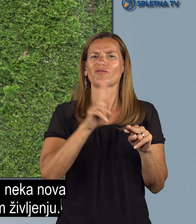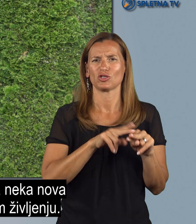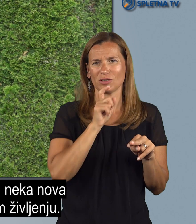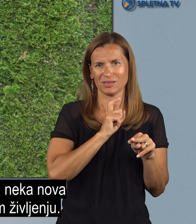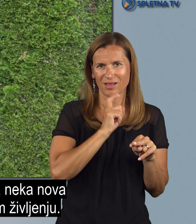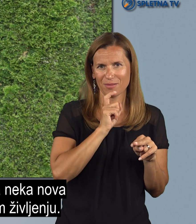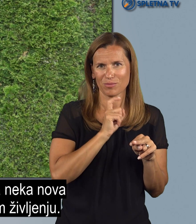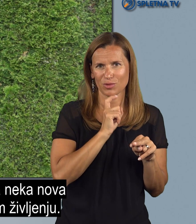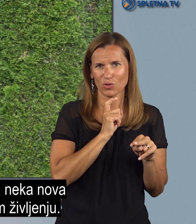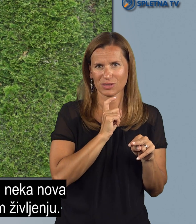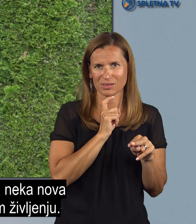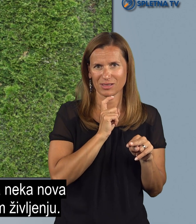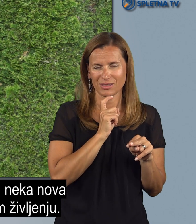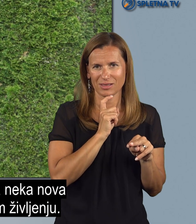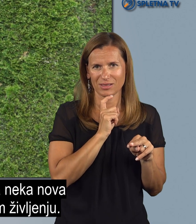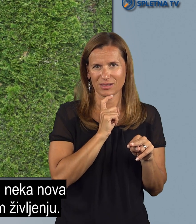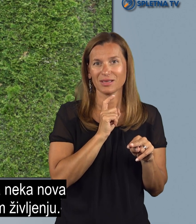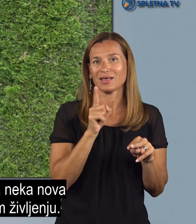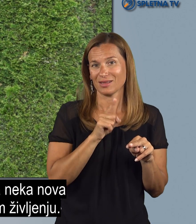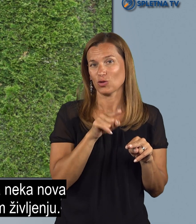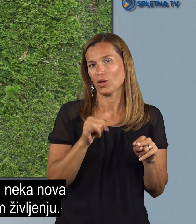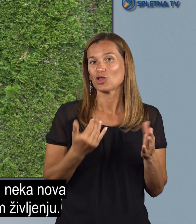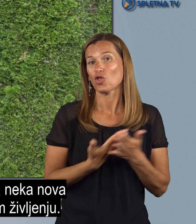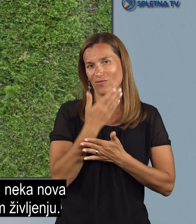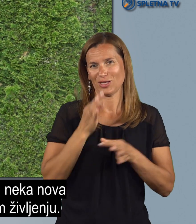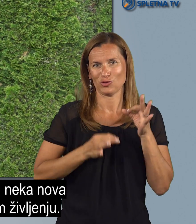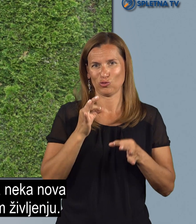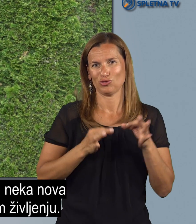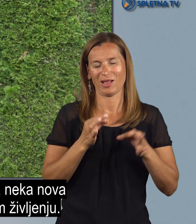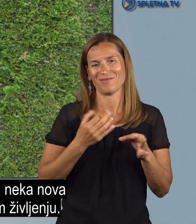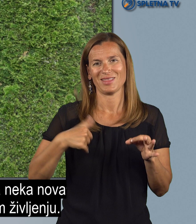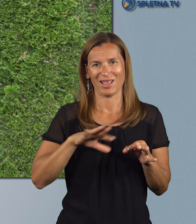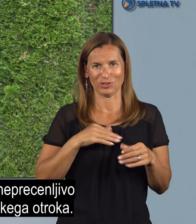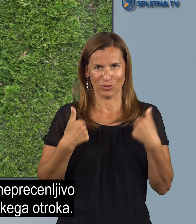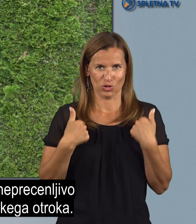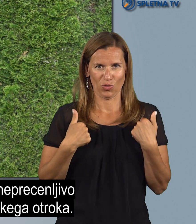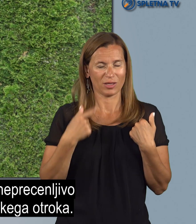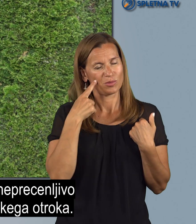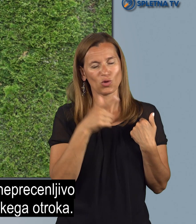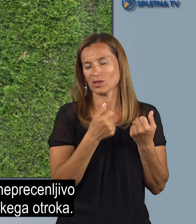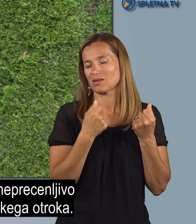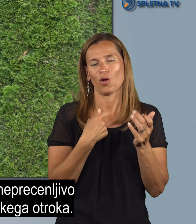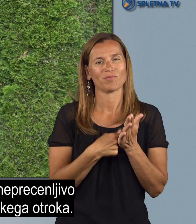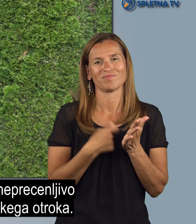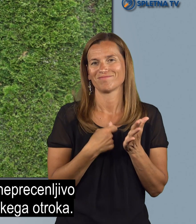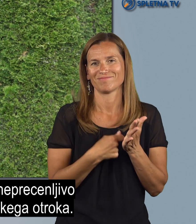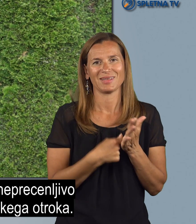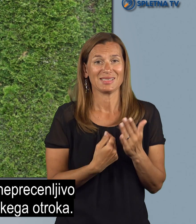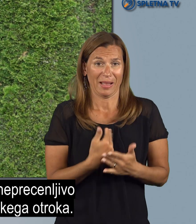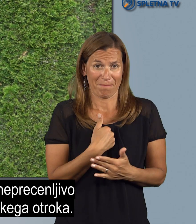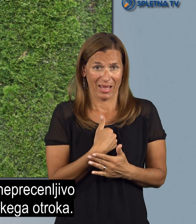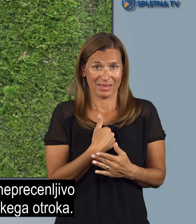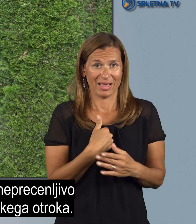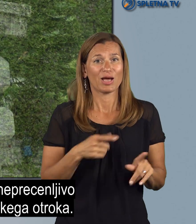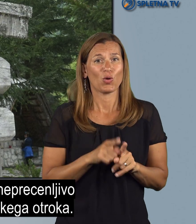strpnosti, in neka nova izkušnja v našem življenju in mislim, da je to neprecenljivo za